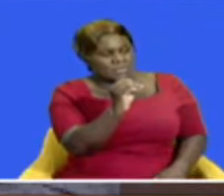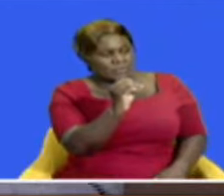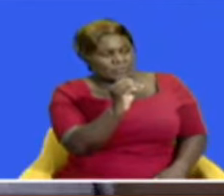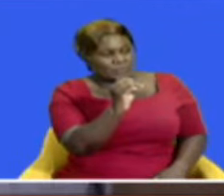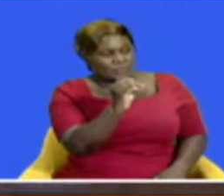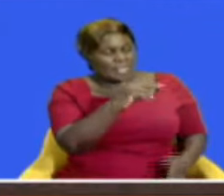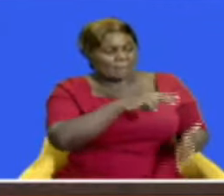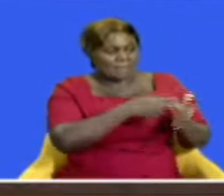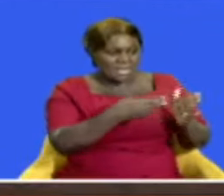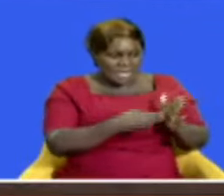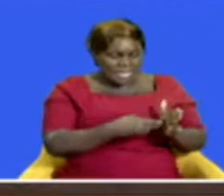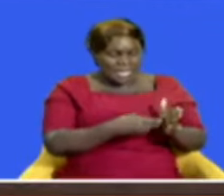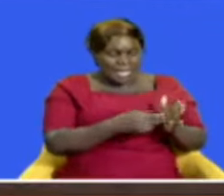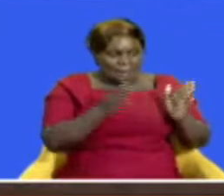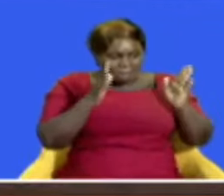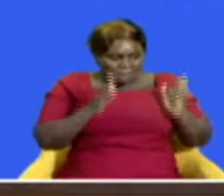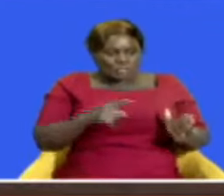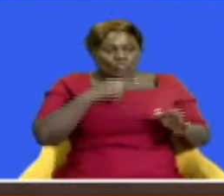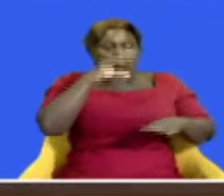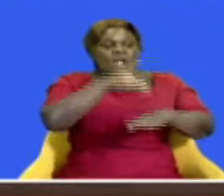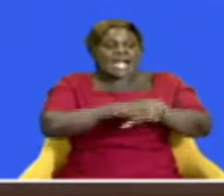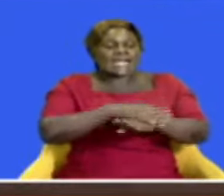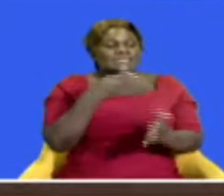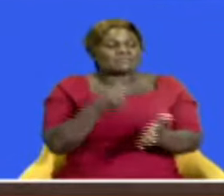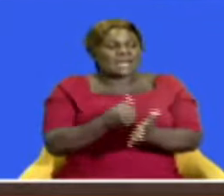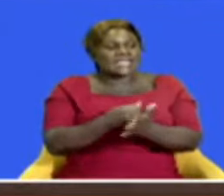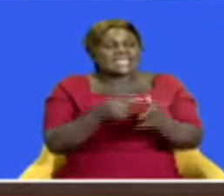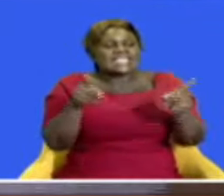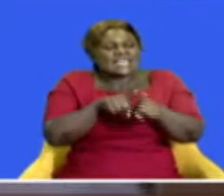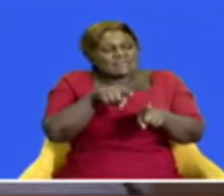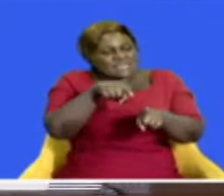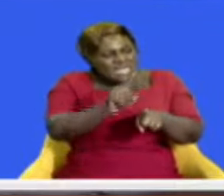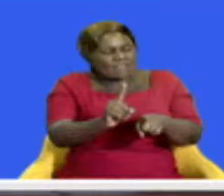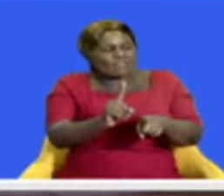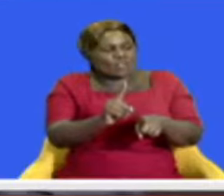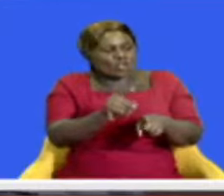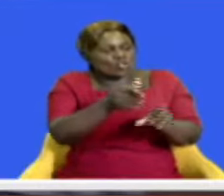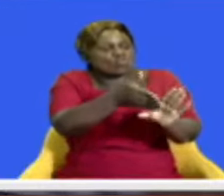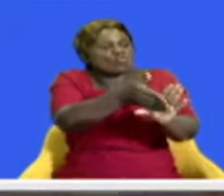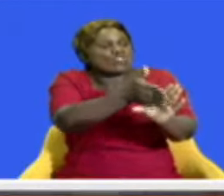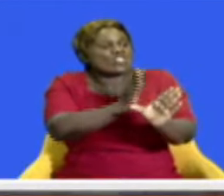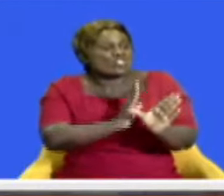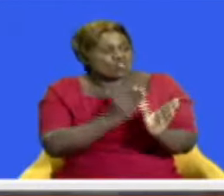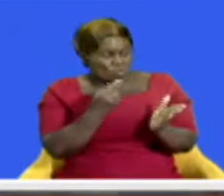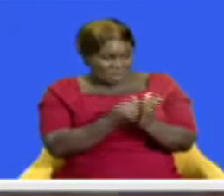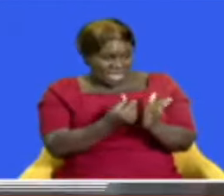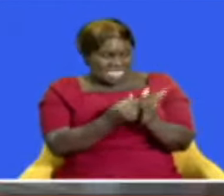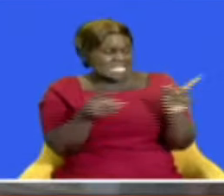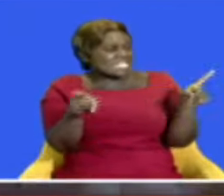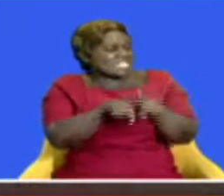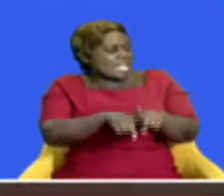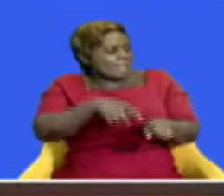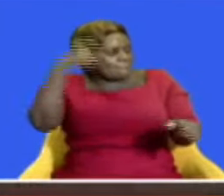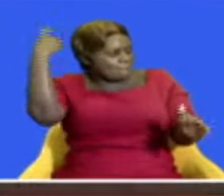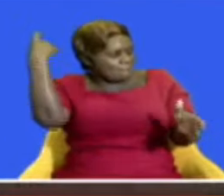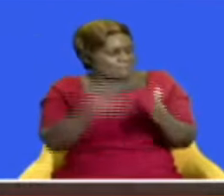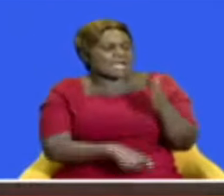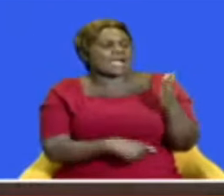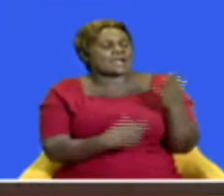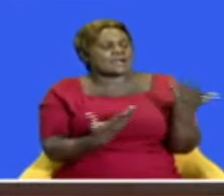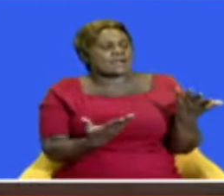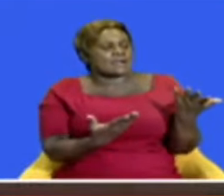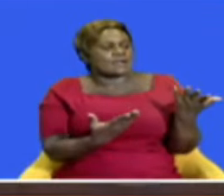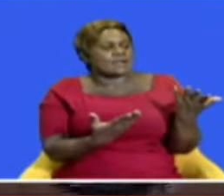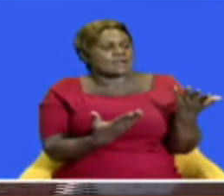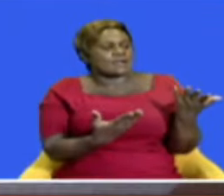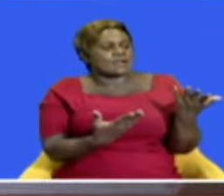Na kumaanisha kwamba na yule pia atakayepokea hizo pesa, na yeye akienda kutoa, withdraw, naye pia anachajiwa